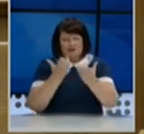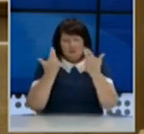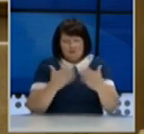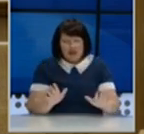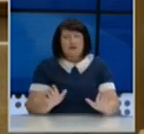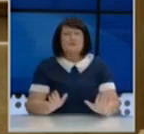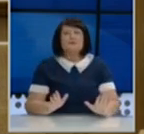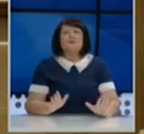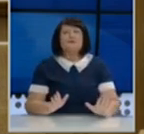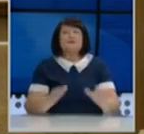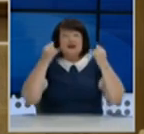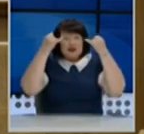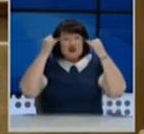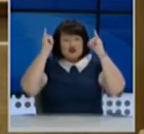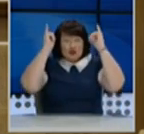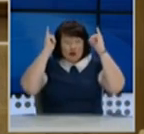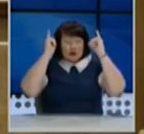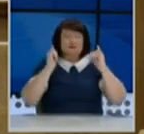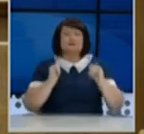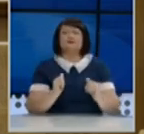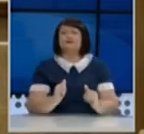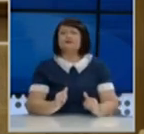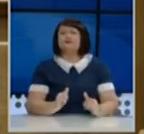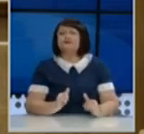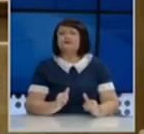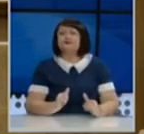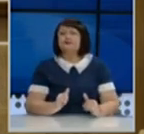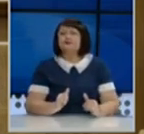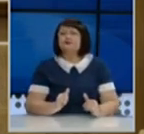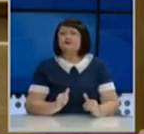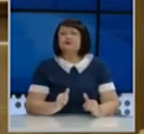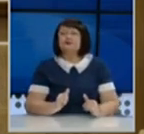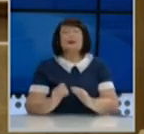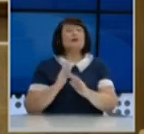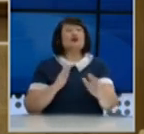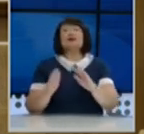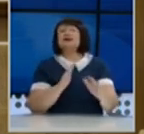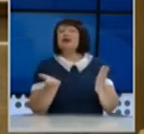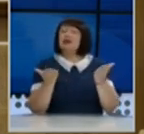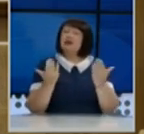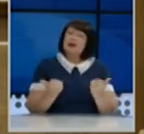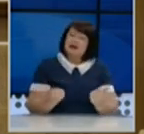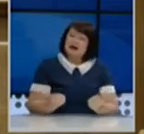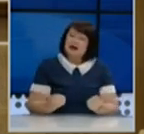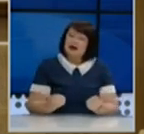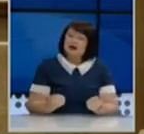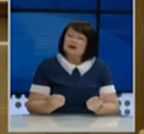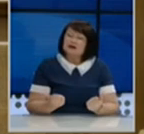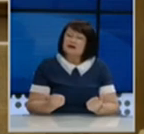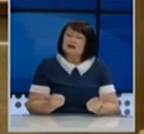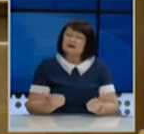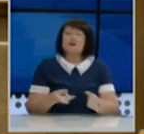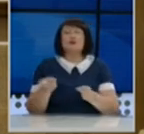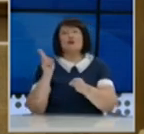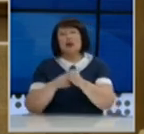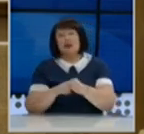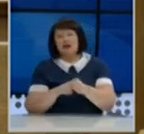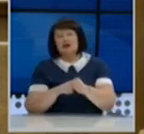Έχουν θύματα τα ζώα που ανυπεράσπιστα οδηγήθηκαν στο